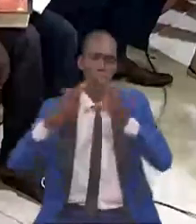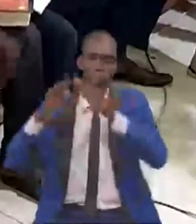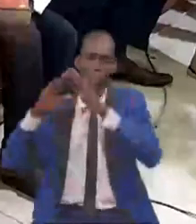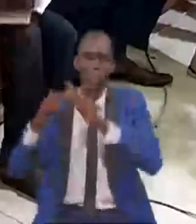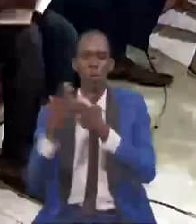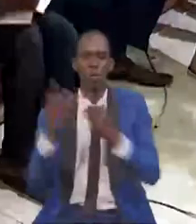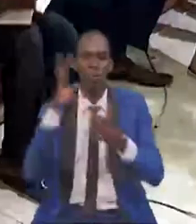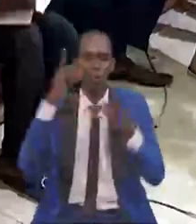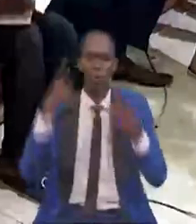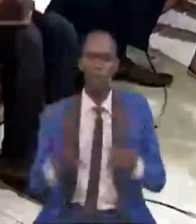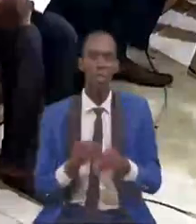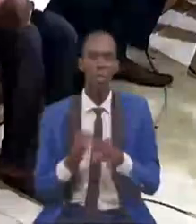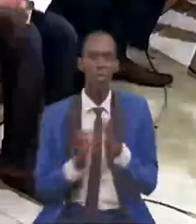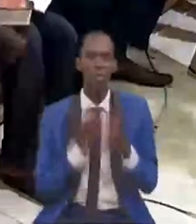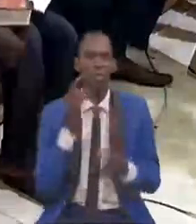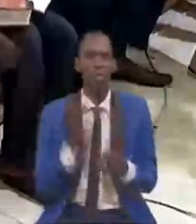chose va se produire.